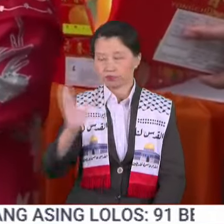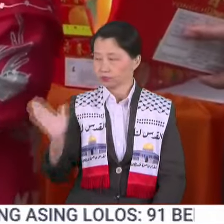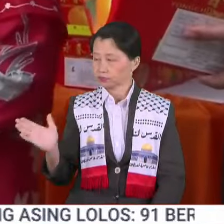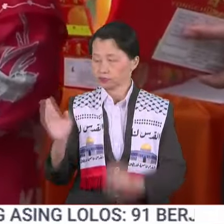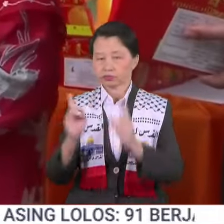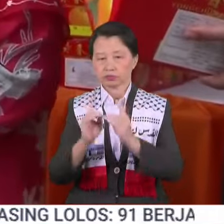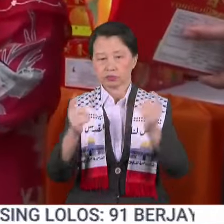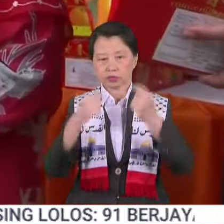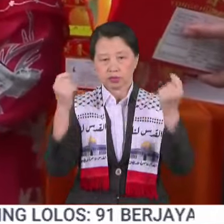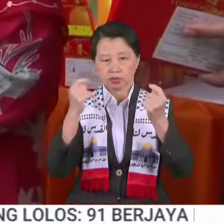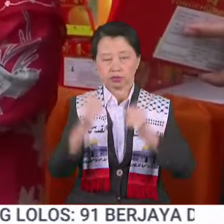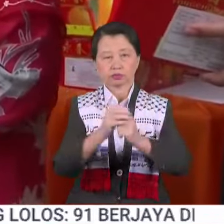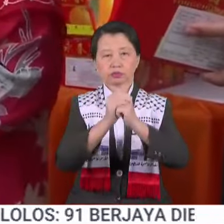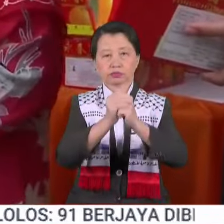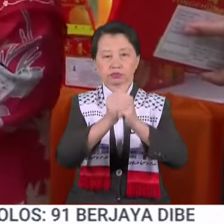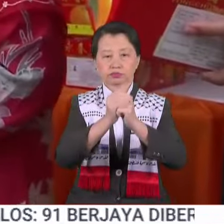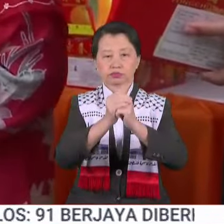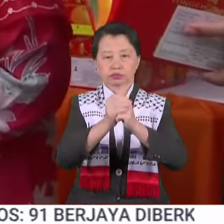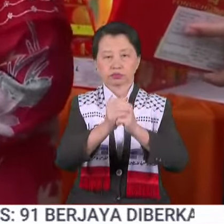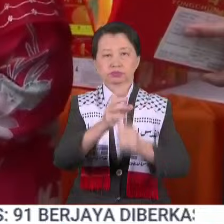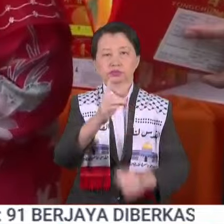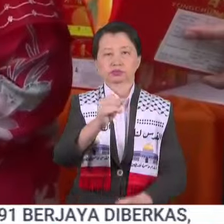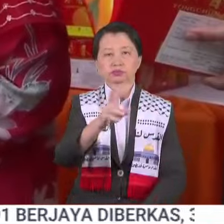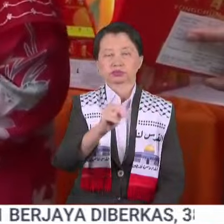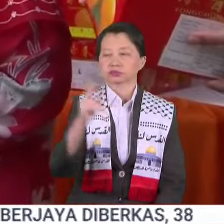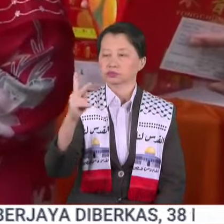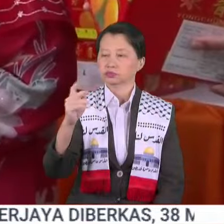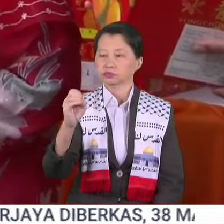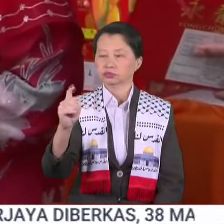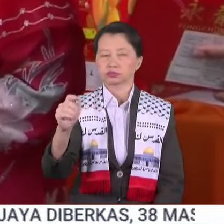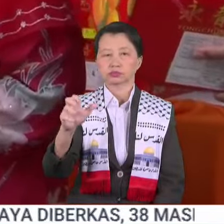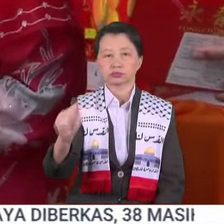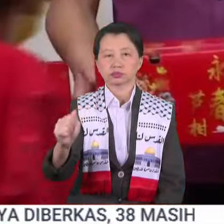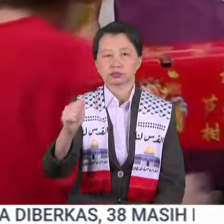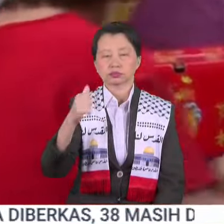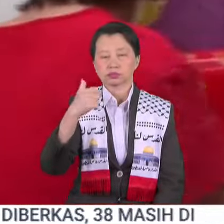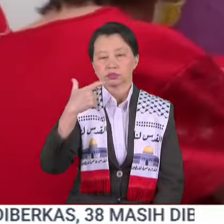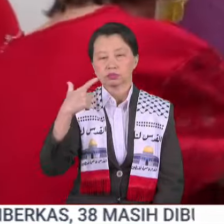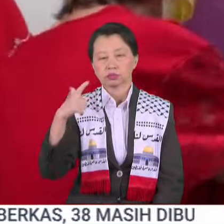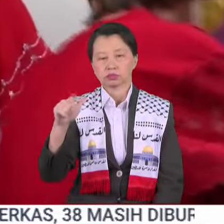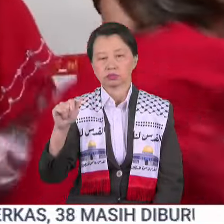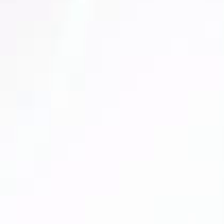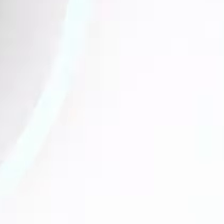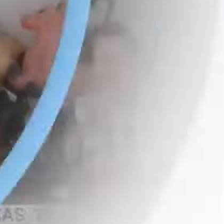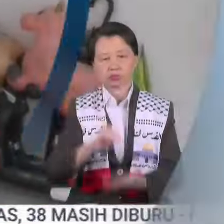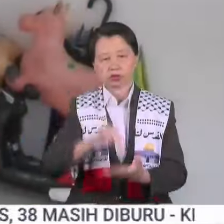ditemui pada majlis sambutan Tahun Baharu Cina peringkat Dun Kota Lama di Kota Baru.